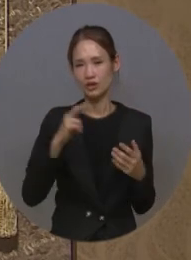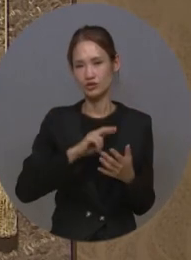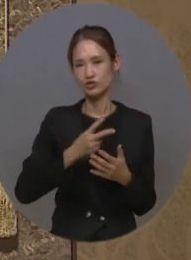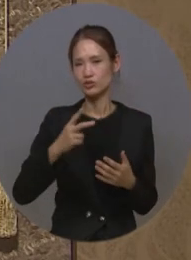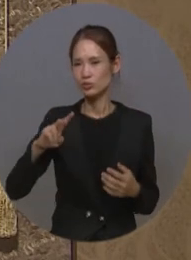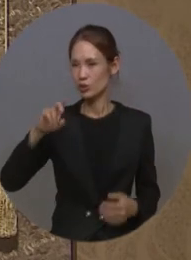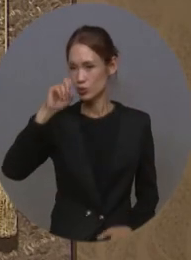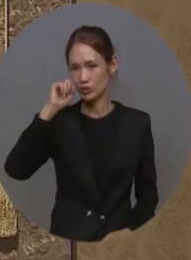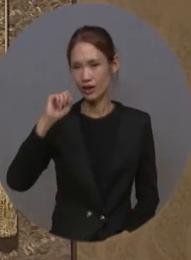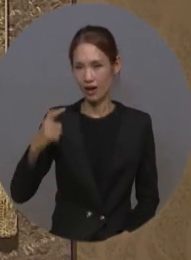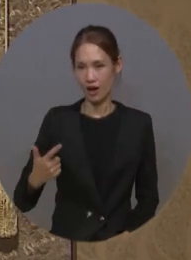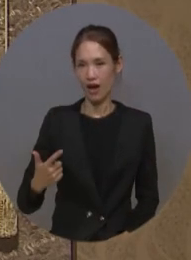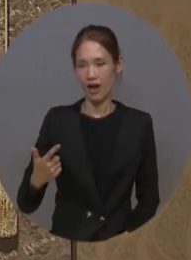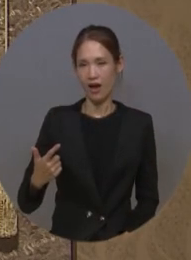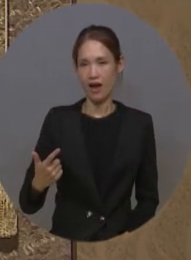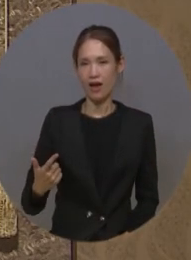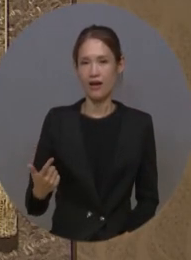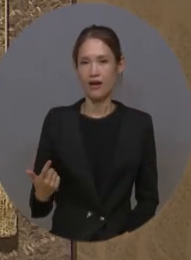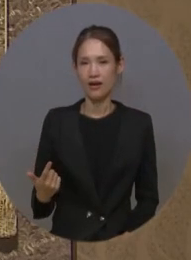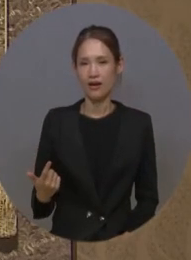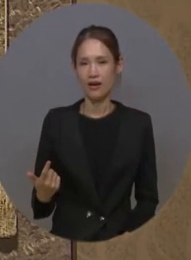예예. 그런 것들을